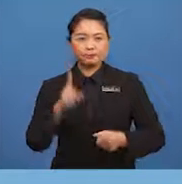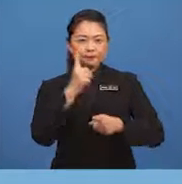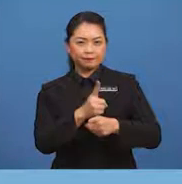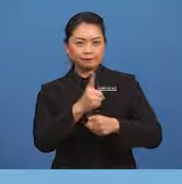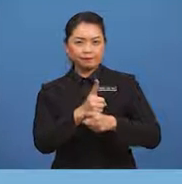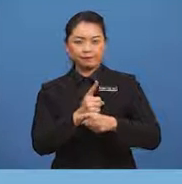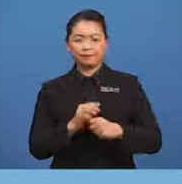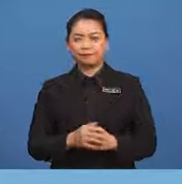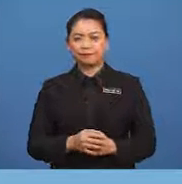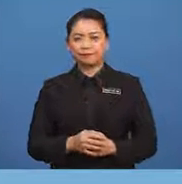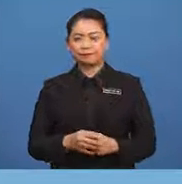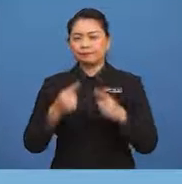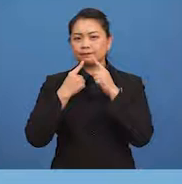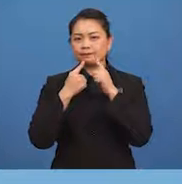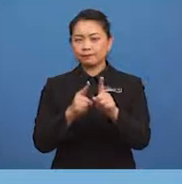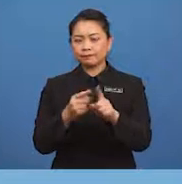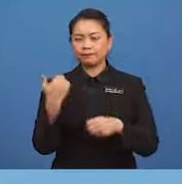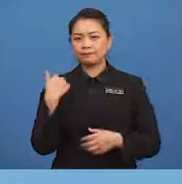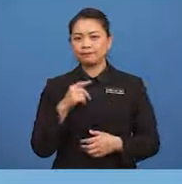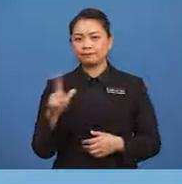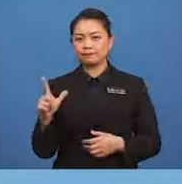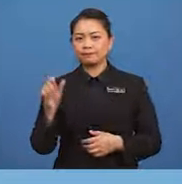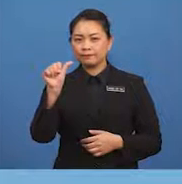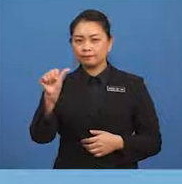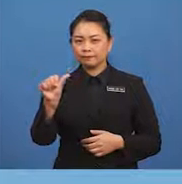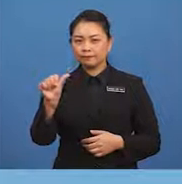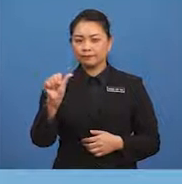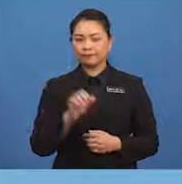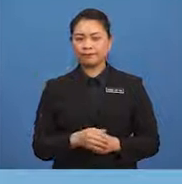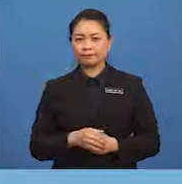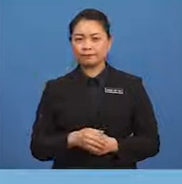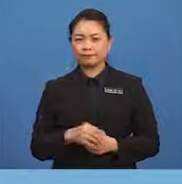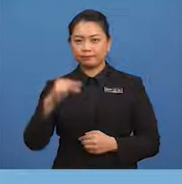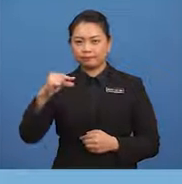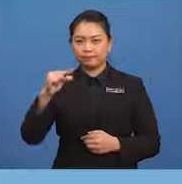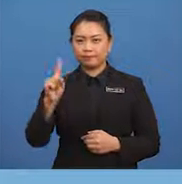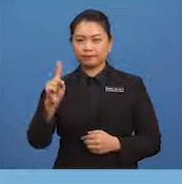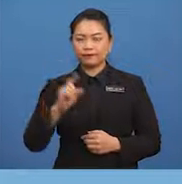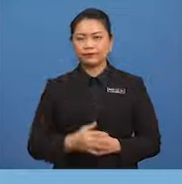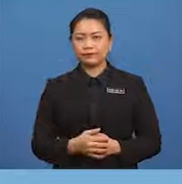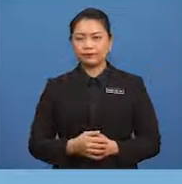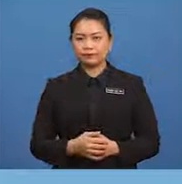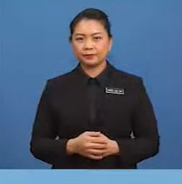Betul, Izzuddin. Jawapannya adalah A, iaitu fasa G1.